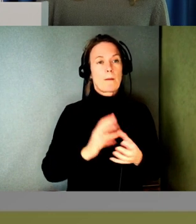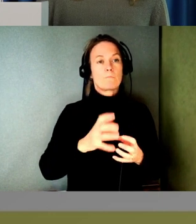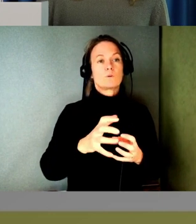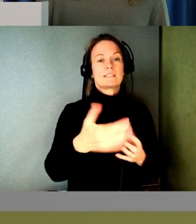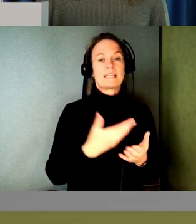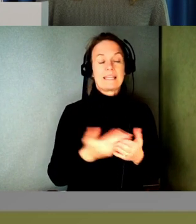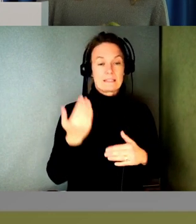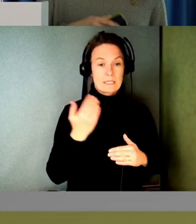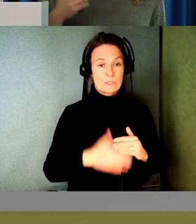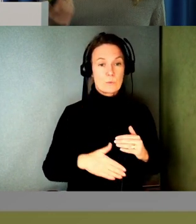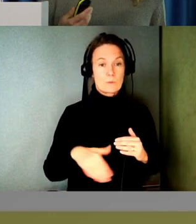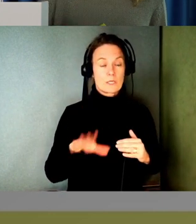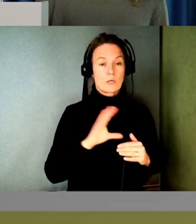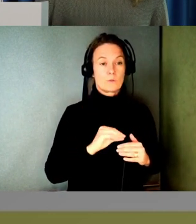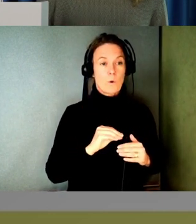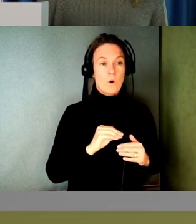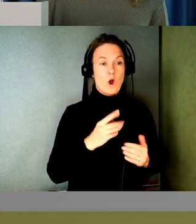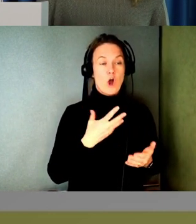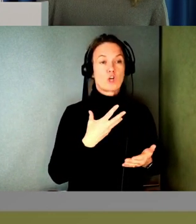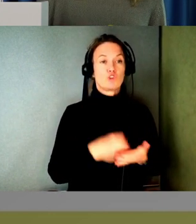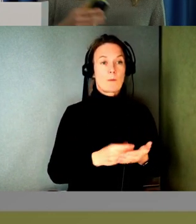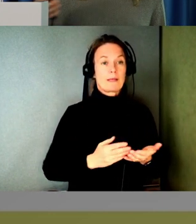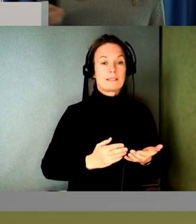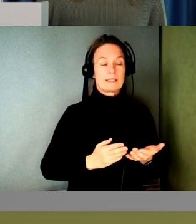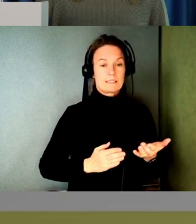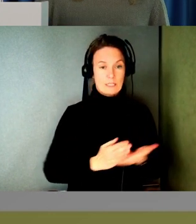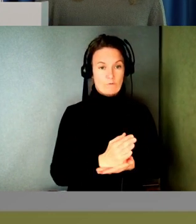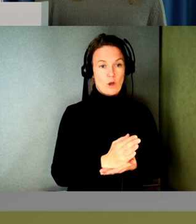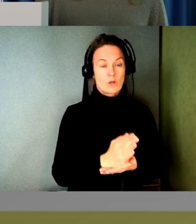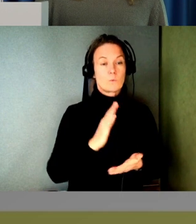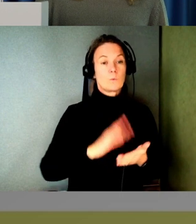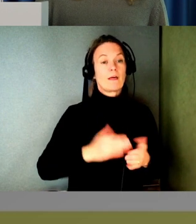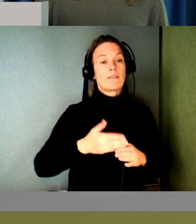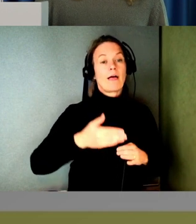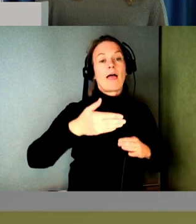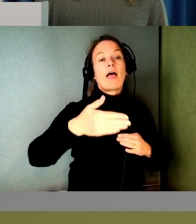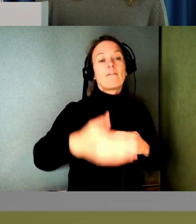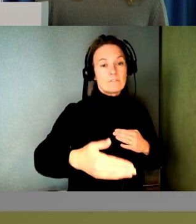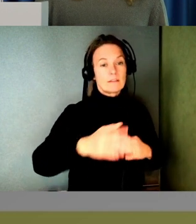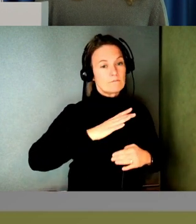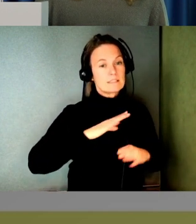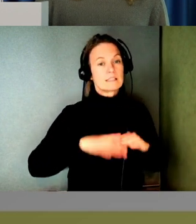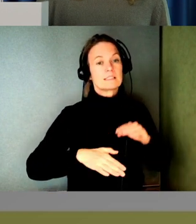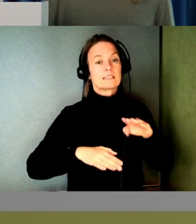eh när köpet genomfört utan det finns även steg efter